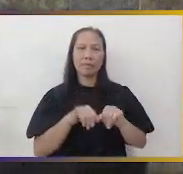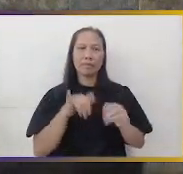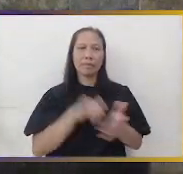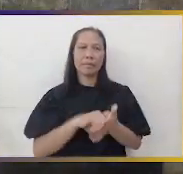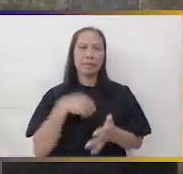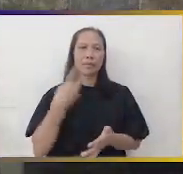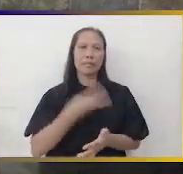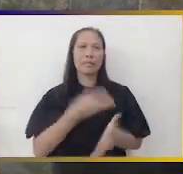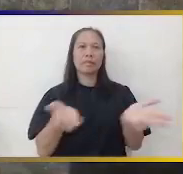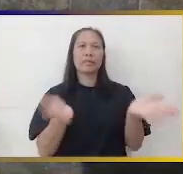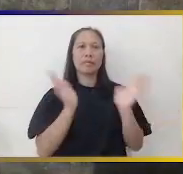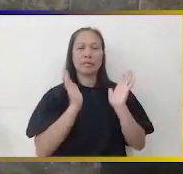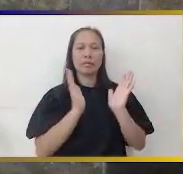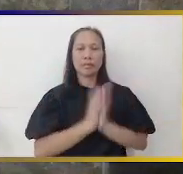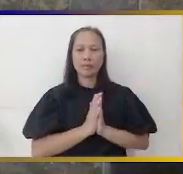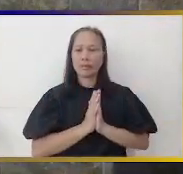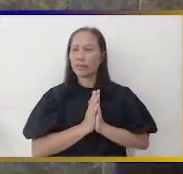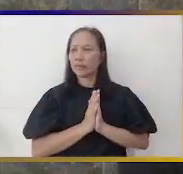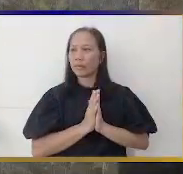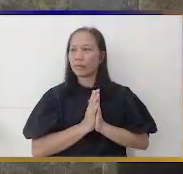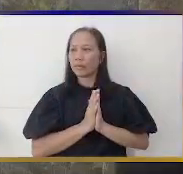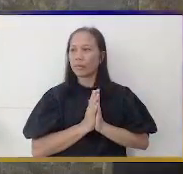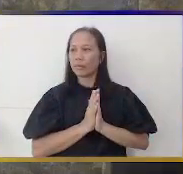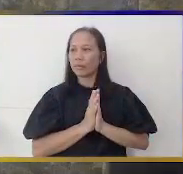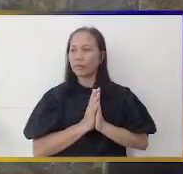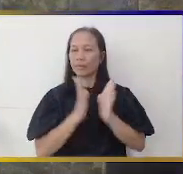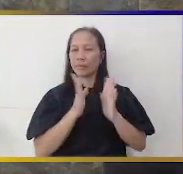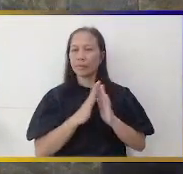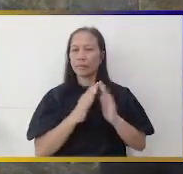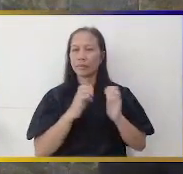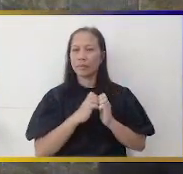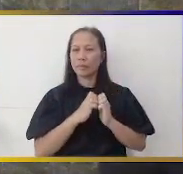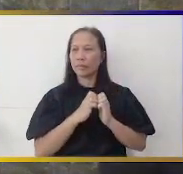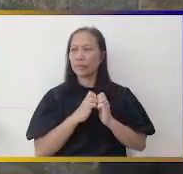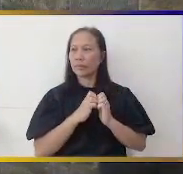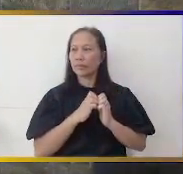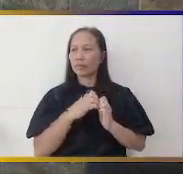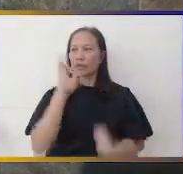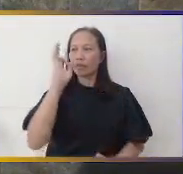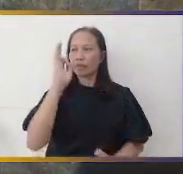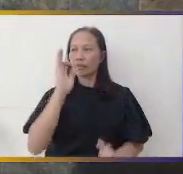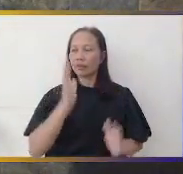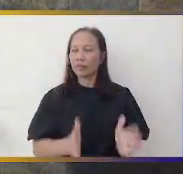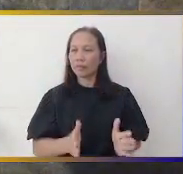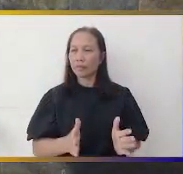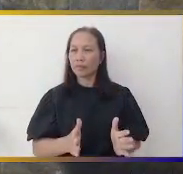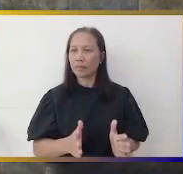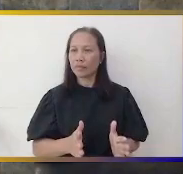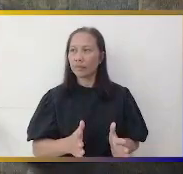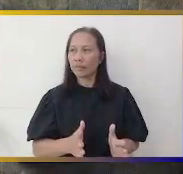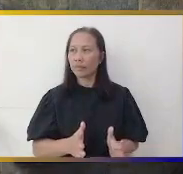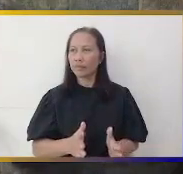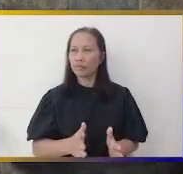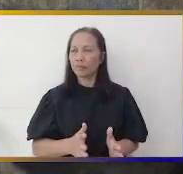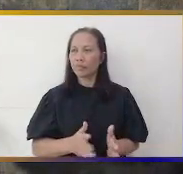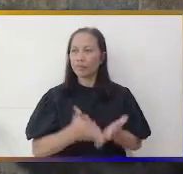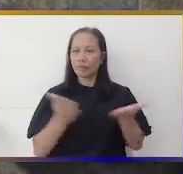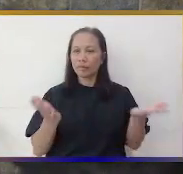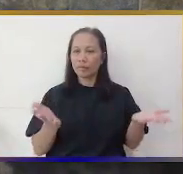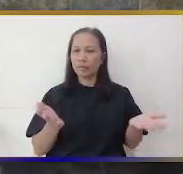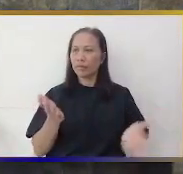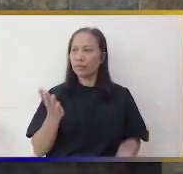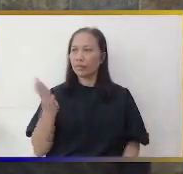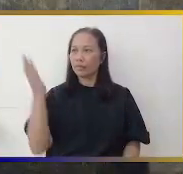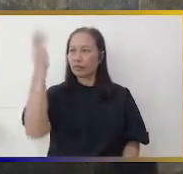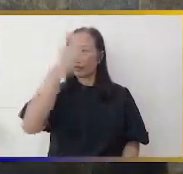ask him to understand maging kami po maging kami po na nagsasalita mga kapatid dito po sa inyong harapan